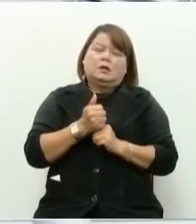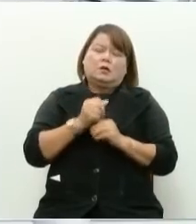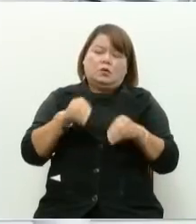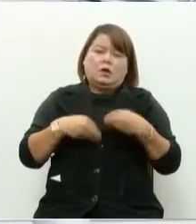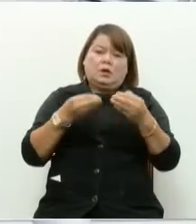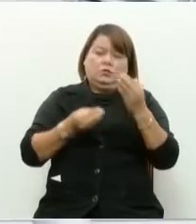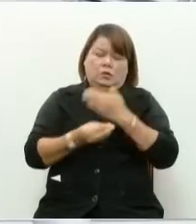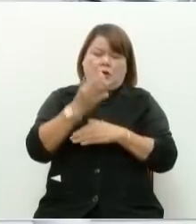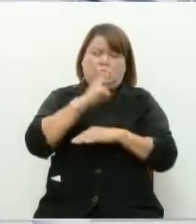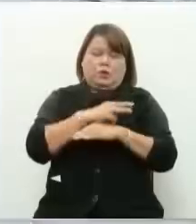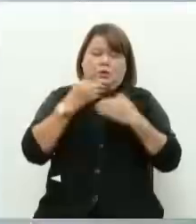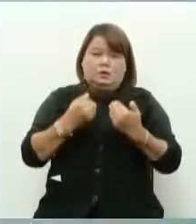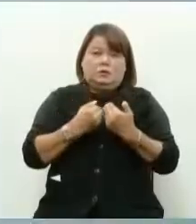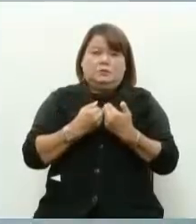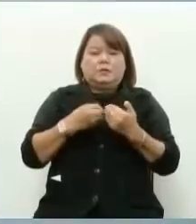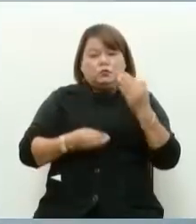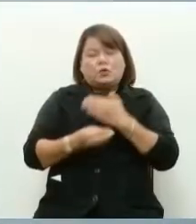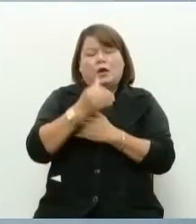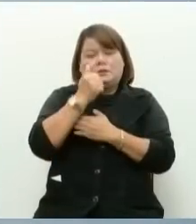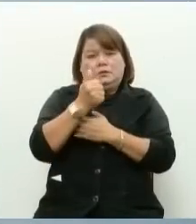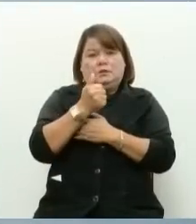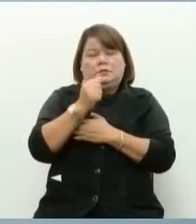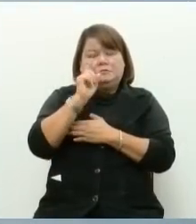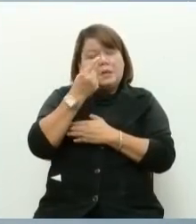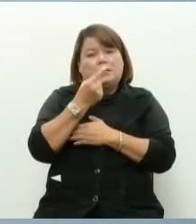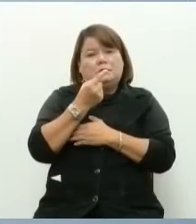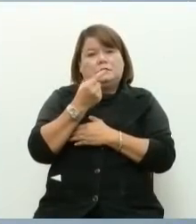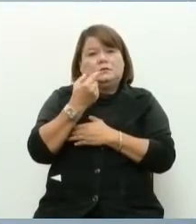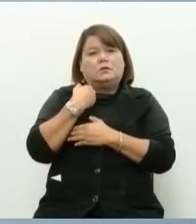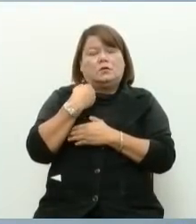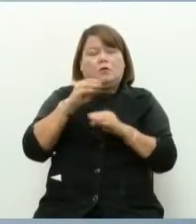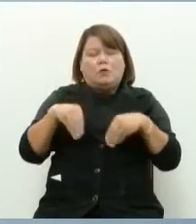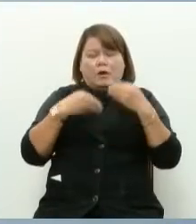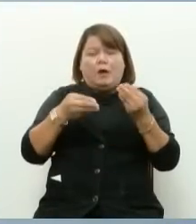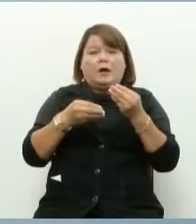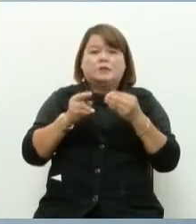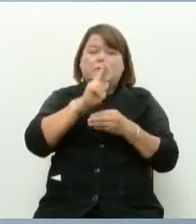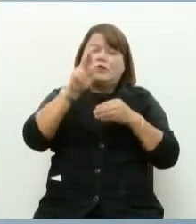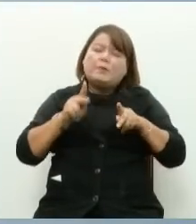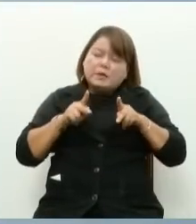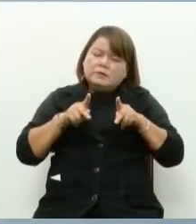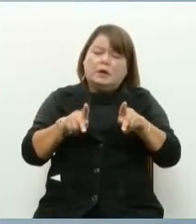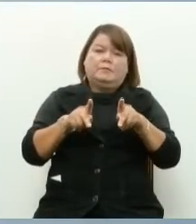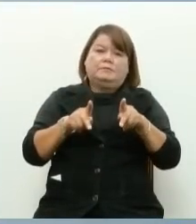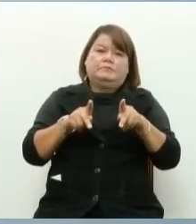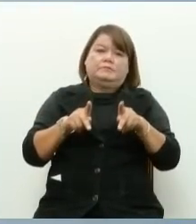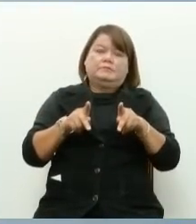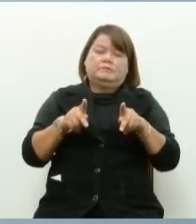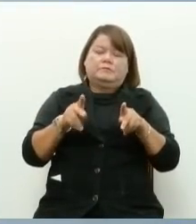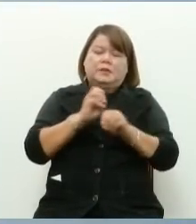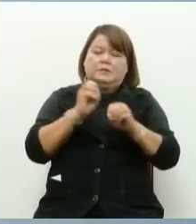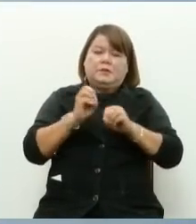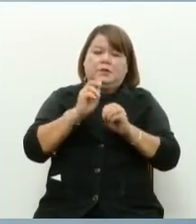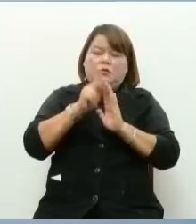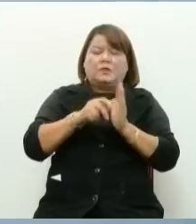โอกาสวันนี้นะครับเป็นโอกาสดีอีกครั้งหนึ่งแล้วนะครับก็ให้ท่านได้ใช้ความพยายามไม่มีความสำเร็จใด